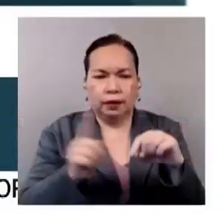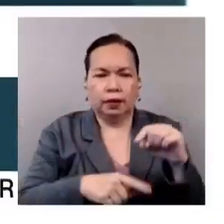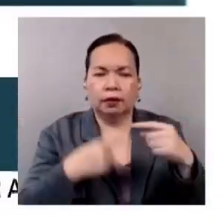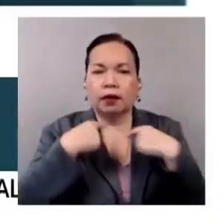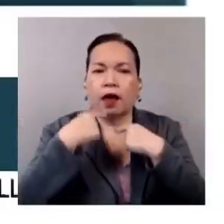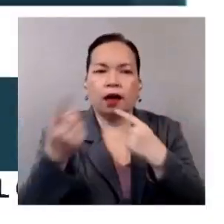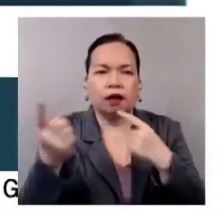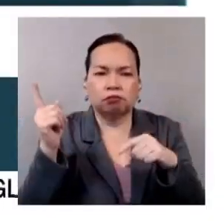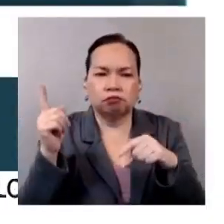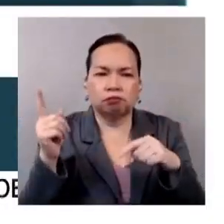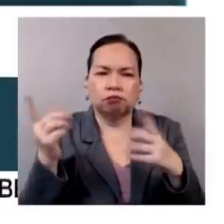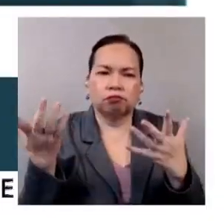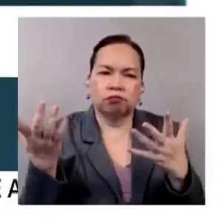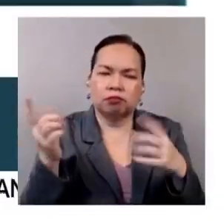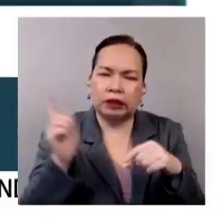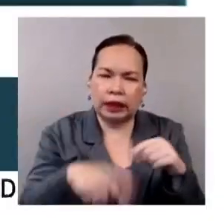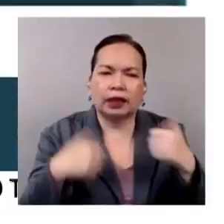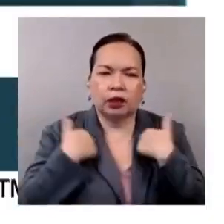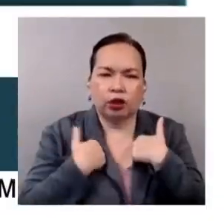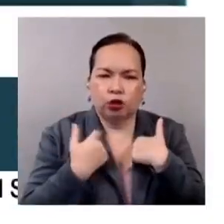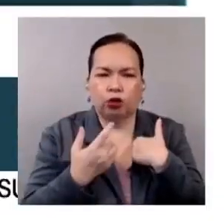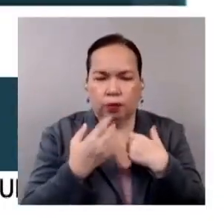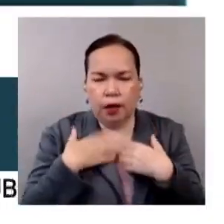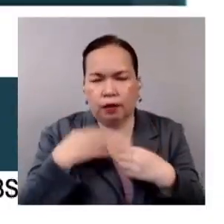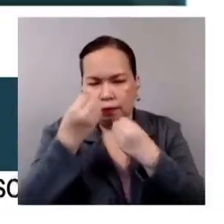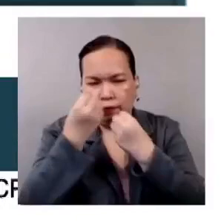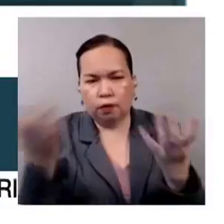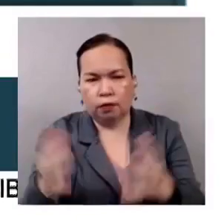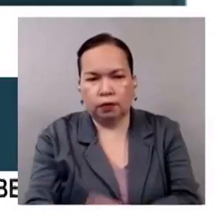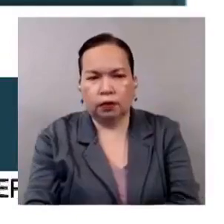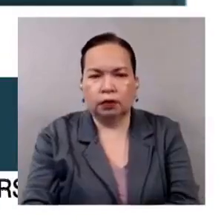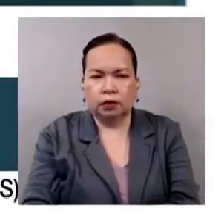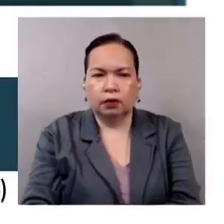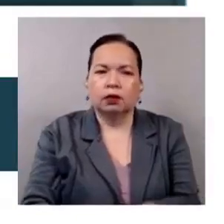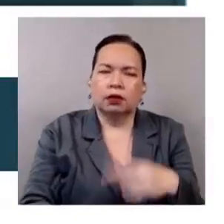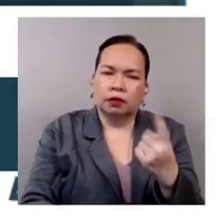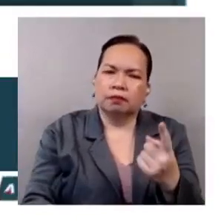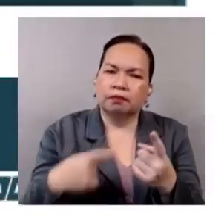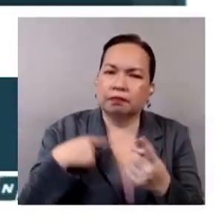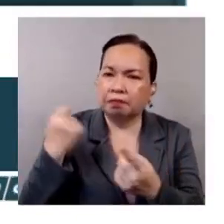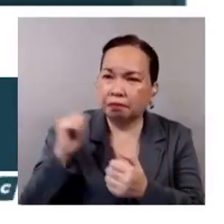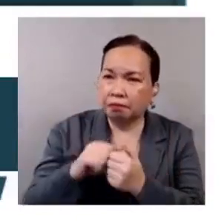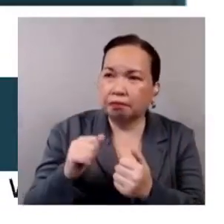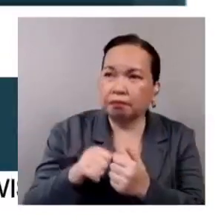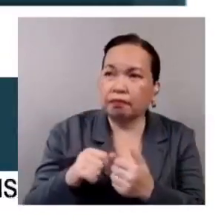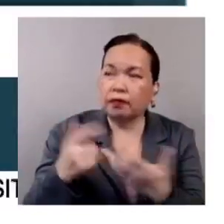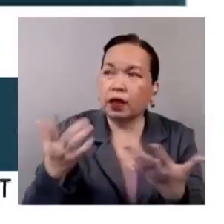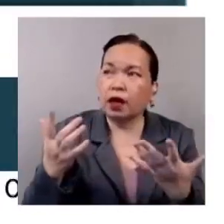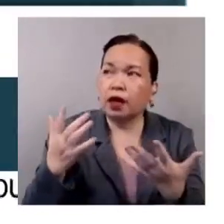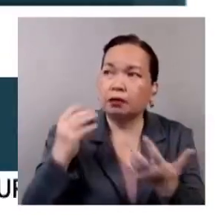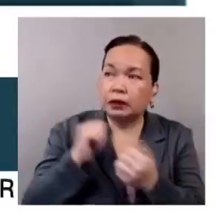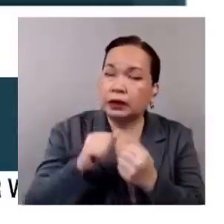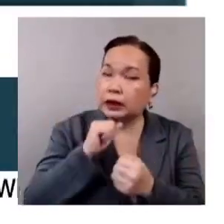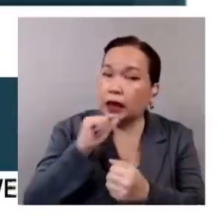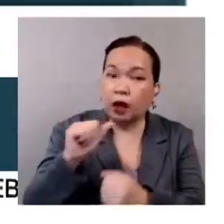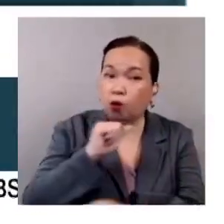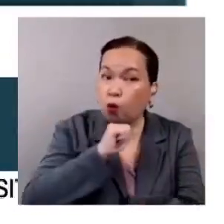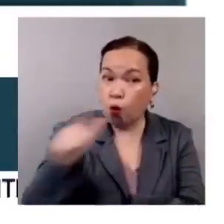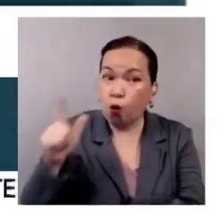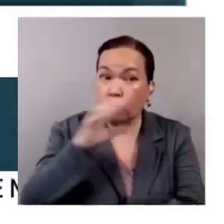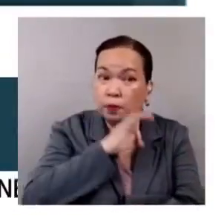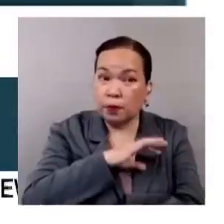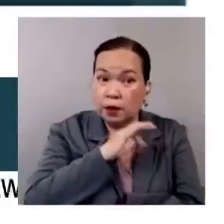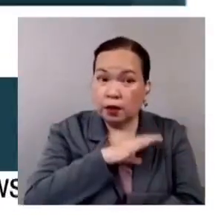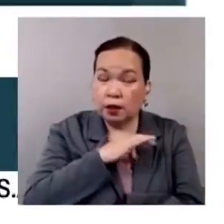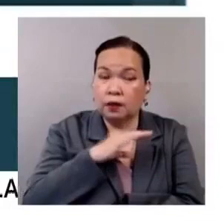Cruz, pansin ang sabi natin, this does not benefit a lot of sectors. Fishing ban lang yung na-lift, but for other sectors like